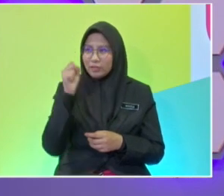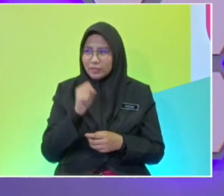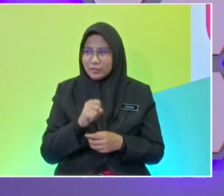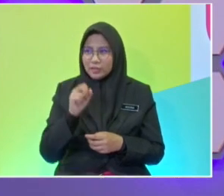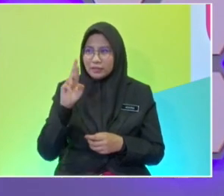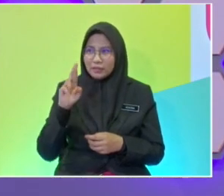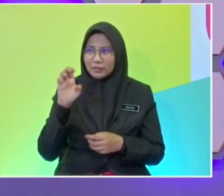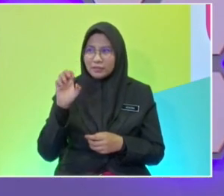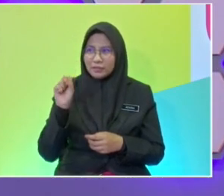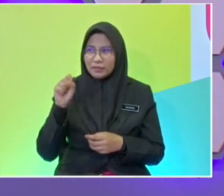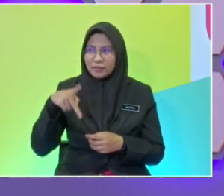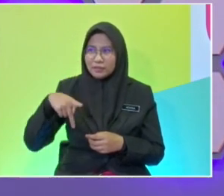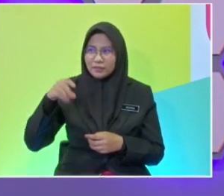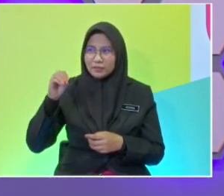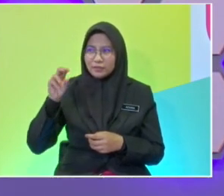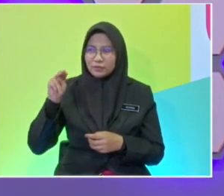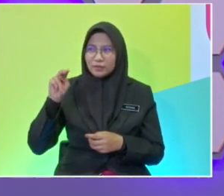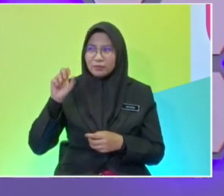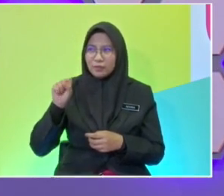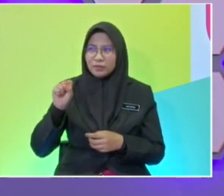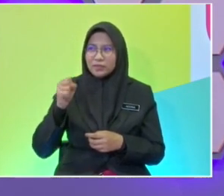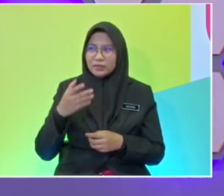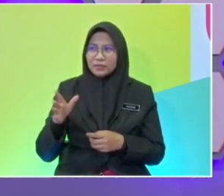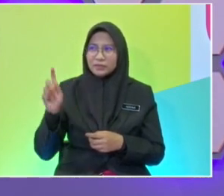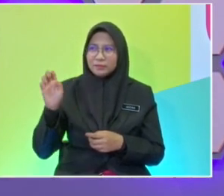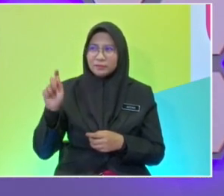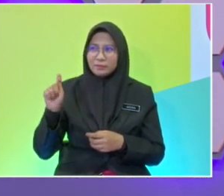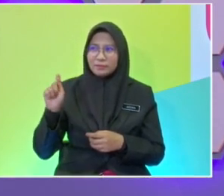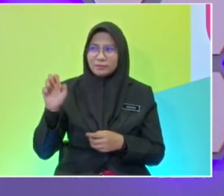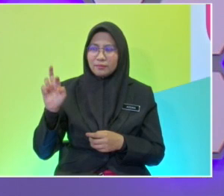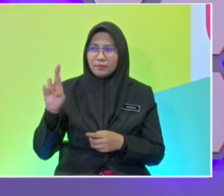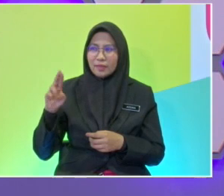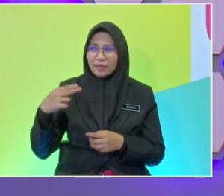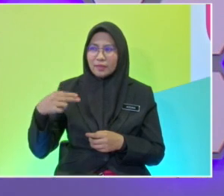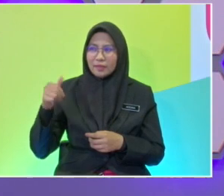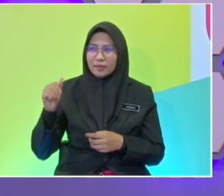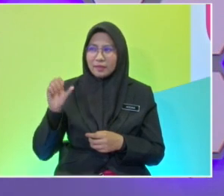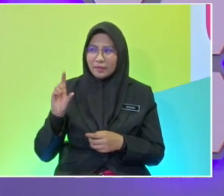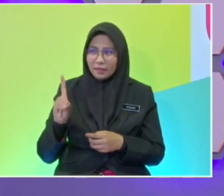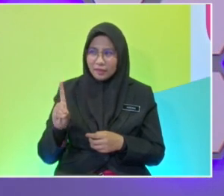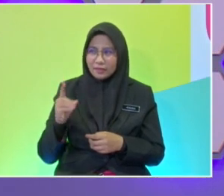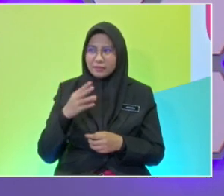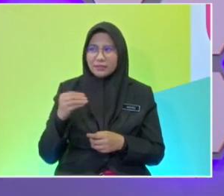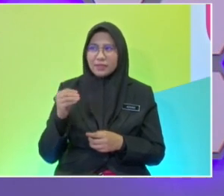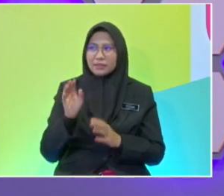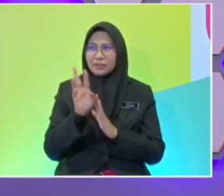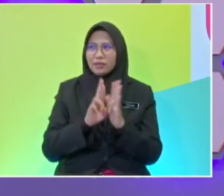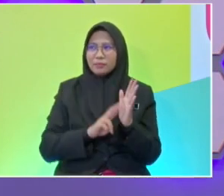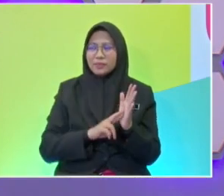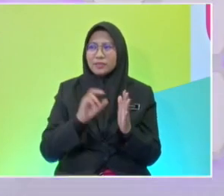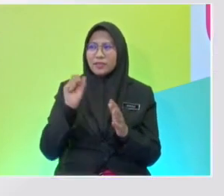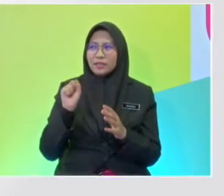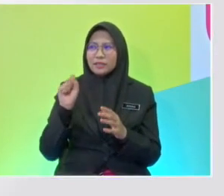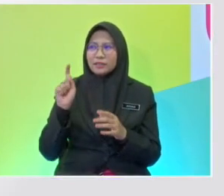dalam topi menghasilkan logo kemudian kita jawab Soalnya berdasarkan